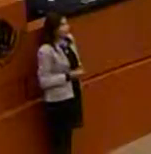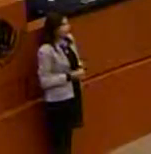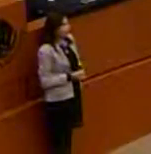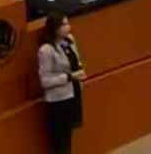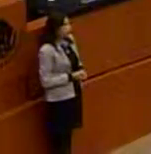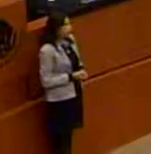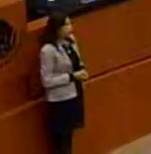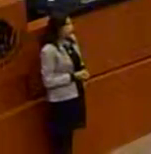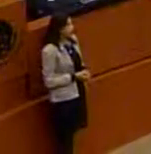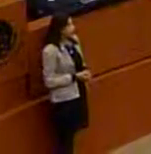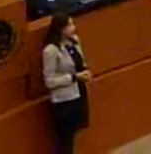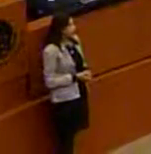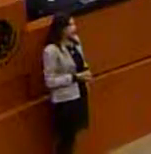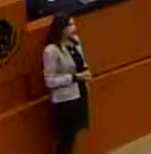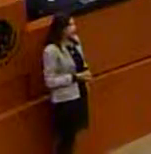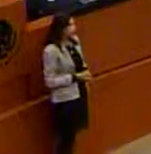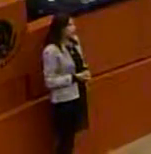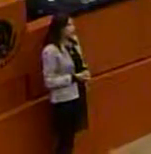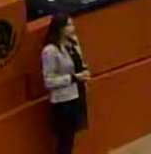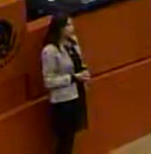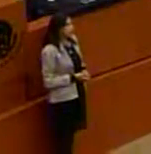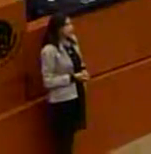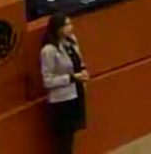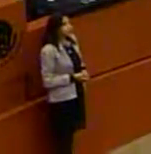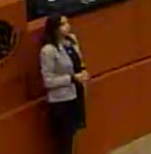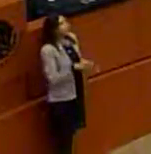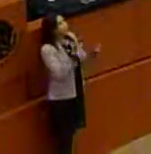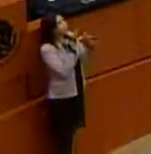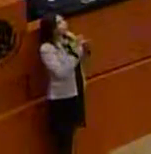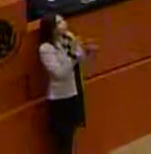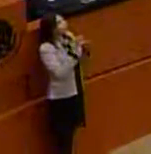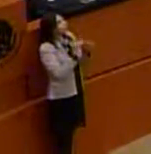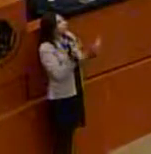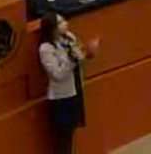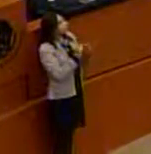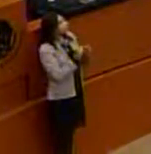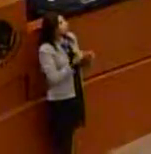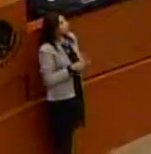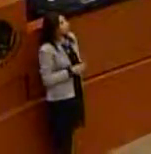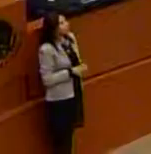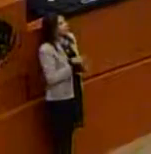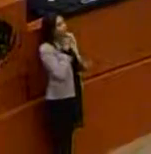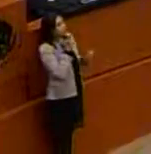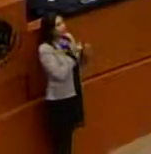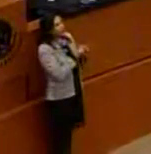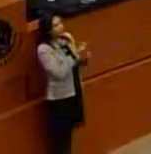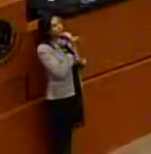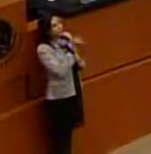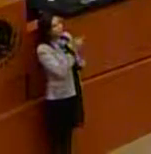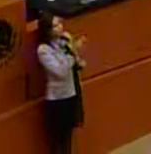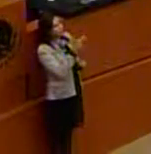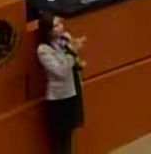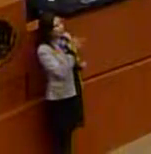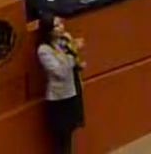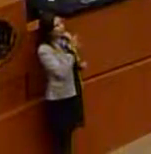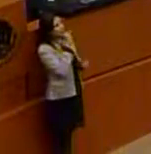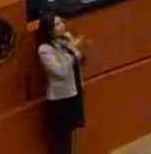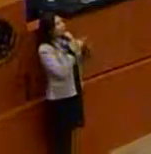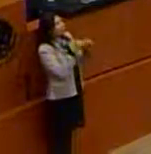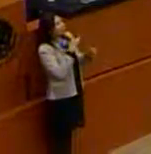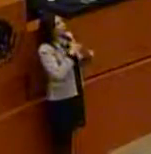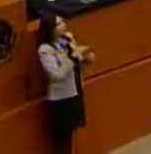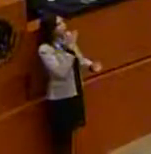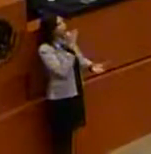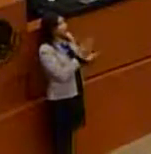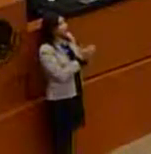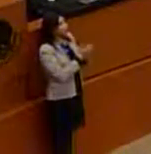Slide. Et je terminerai en citant une phrase de Victor Hugo. Rien ne peut arrêter une idée dont